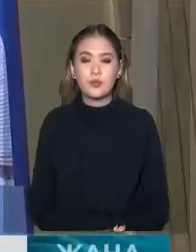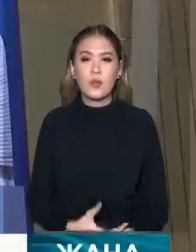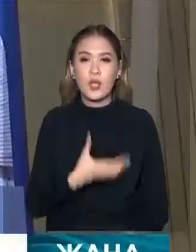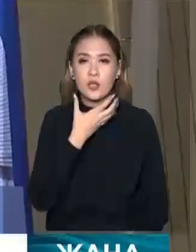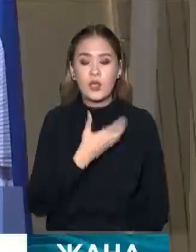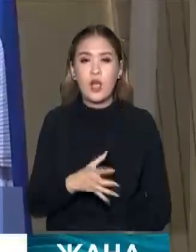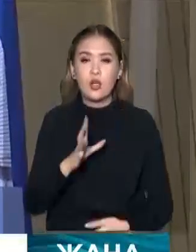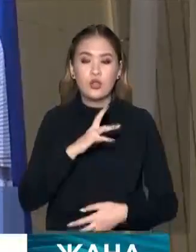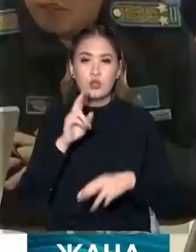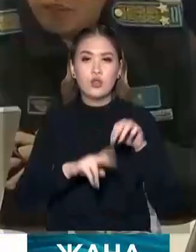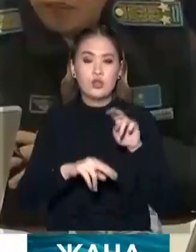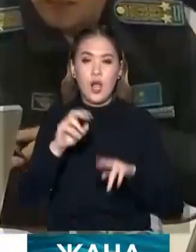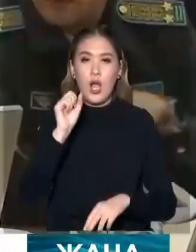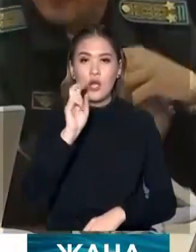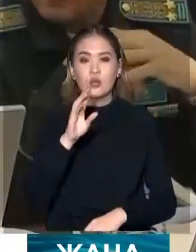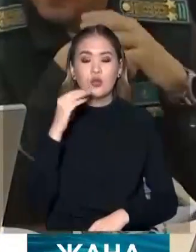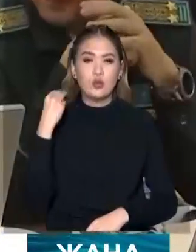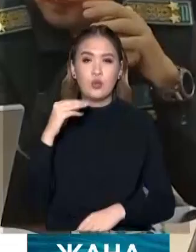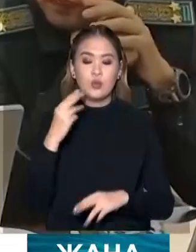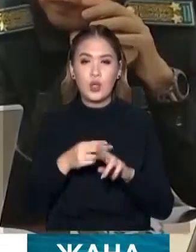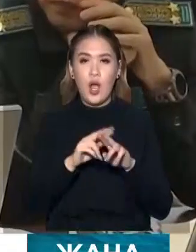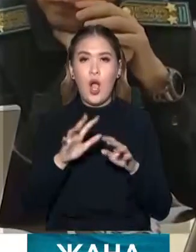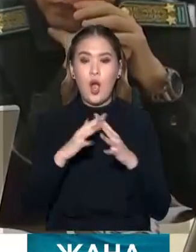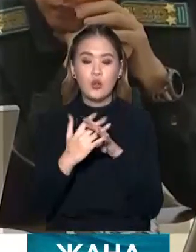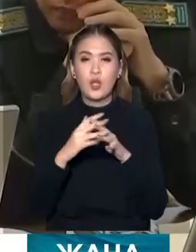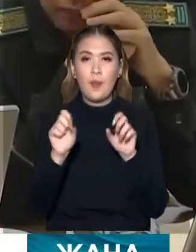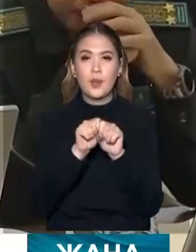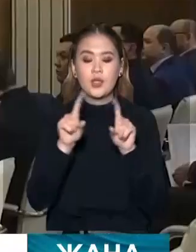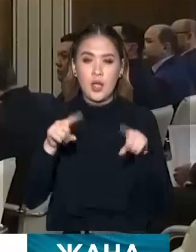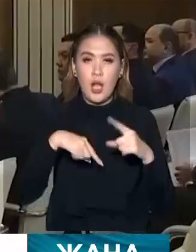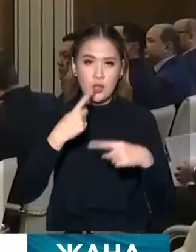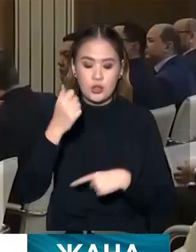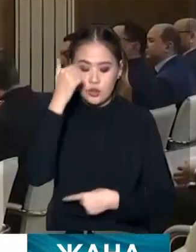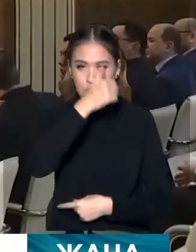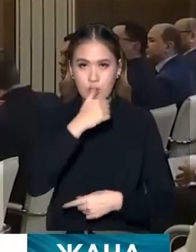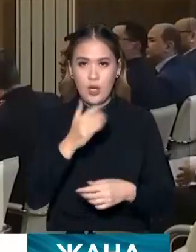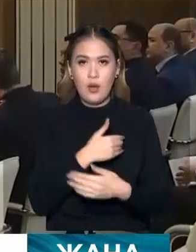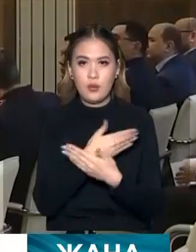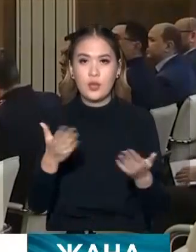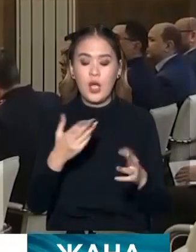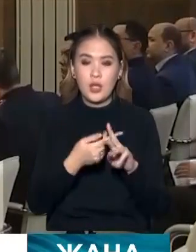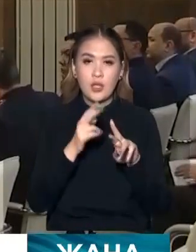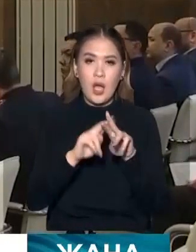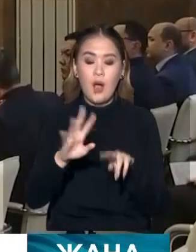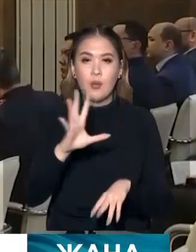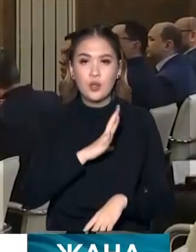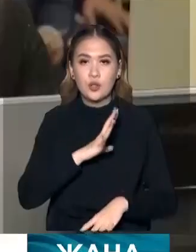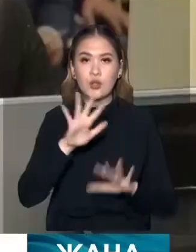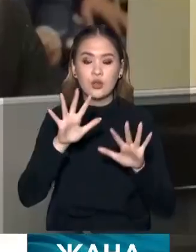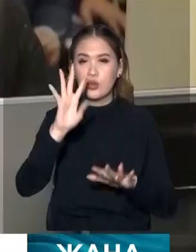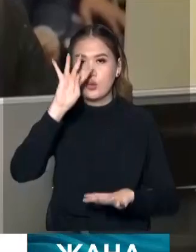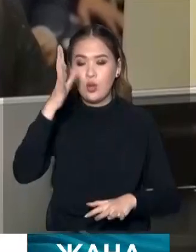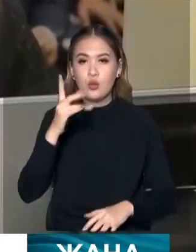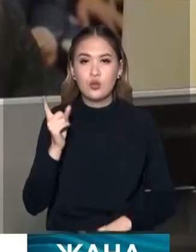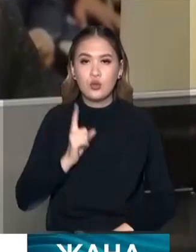Сақалды құрылысқа қаржы құйылады. Ақтөбе облысы Құмжарған ауылындағы мектеп алдағы жылы пайдалануға берілуі керек. Әлеуметтік нысанды жұртшылық 4 жылдан бері